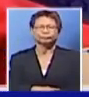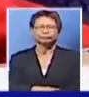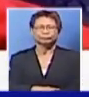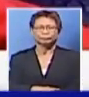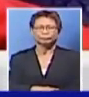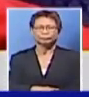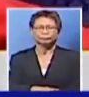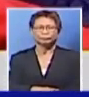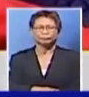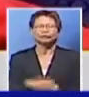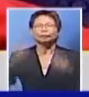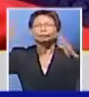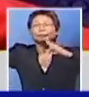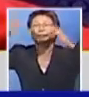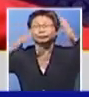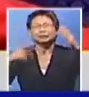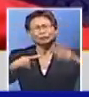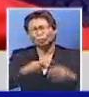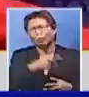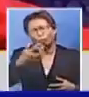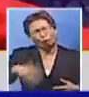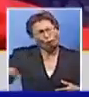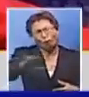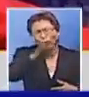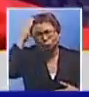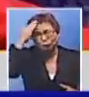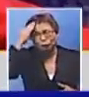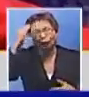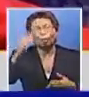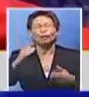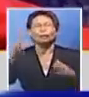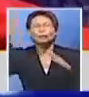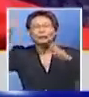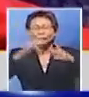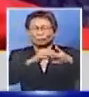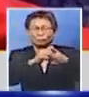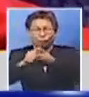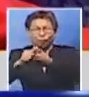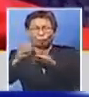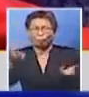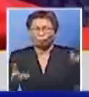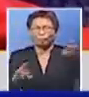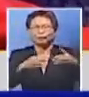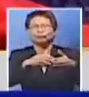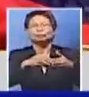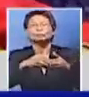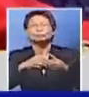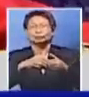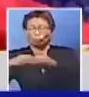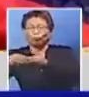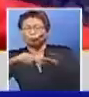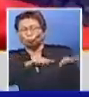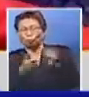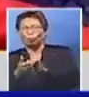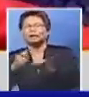maklum, negara kita Malaysia ini dipimpin oleh Barisan Nasional yang ditunjangi oleh UMNO. Dan sudah tentulah jika